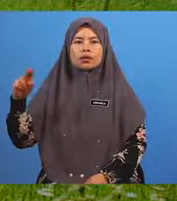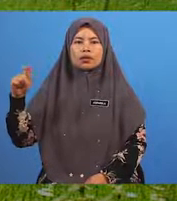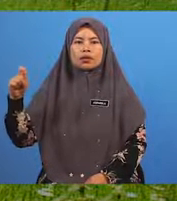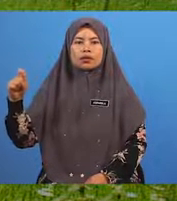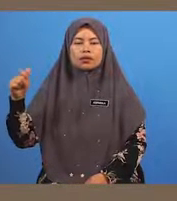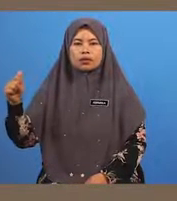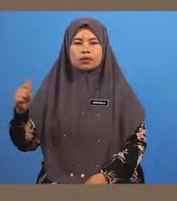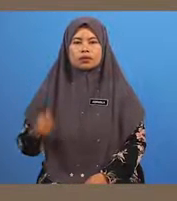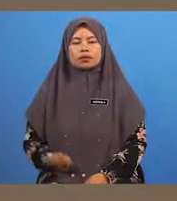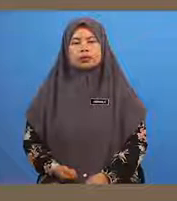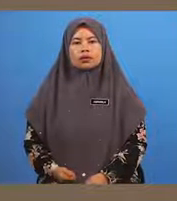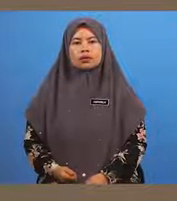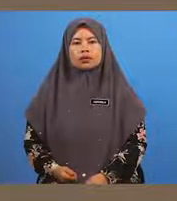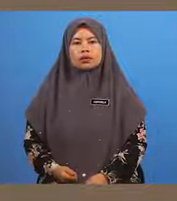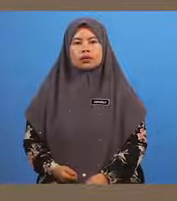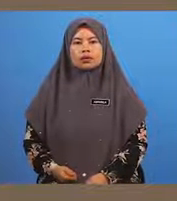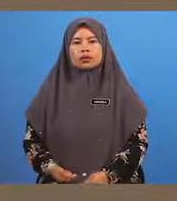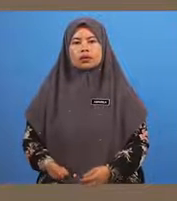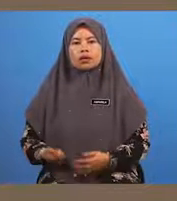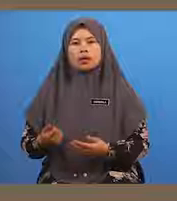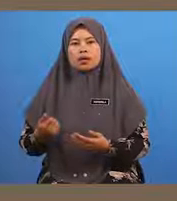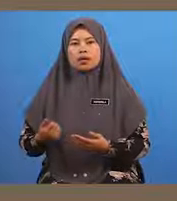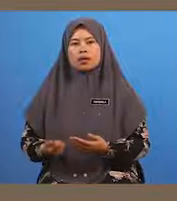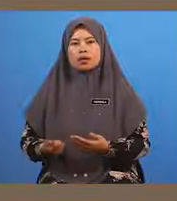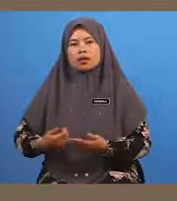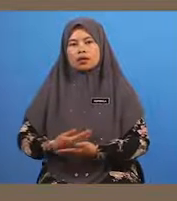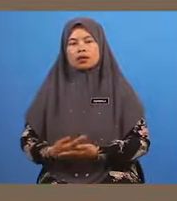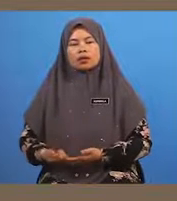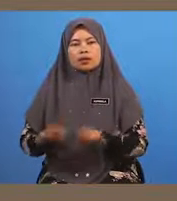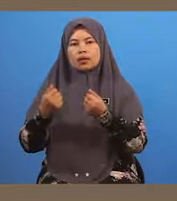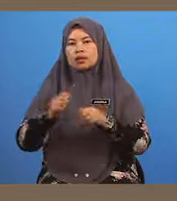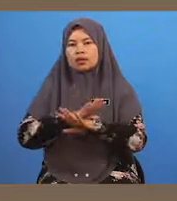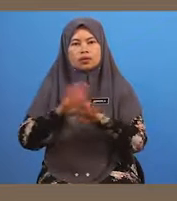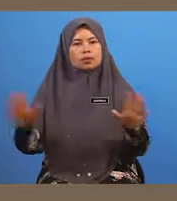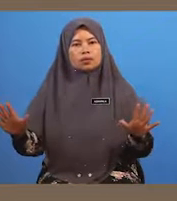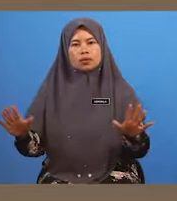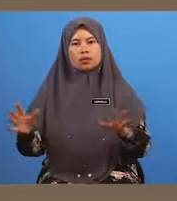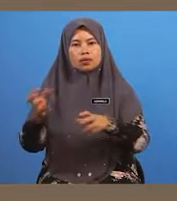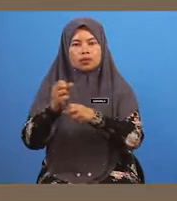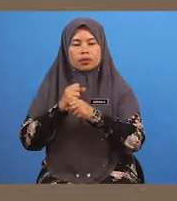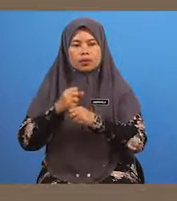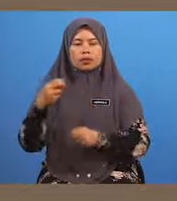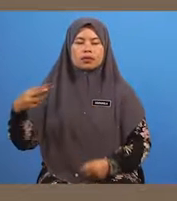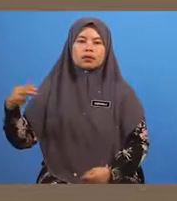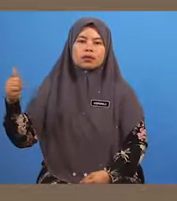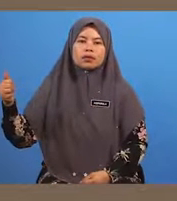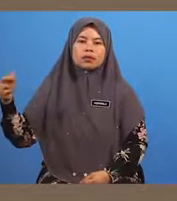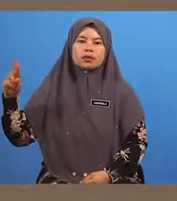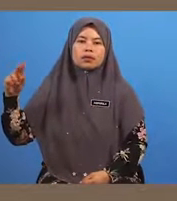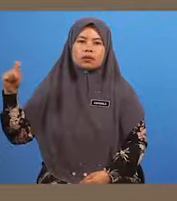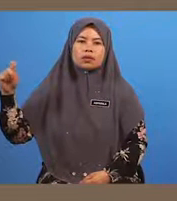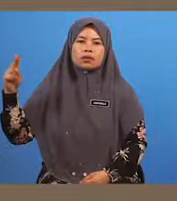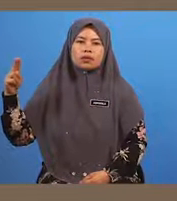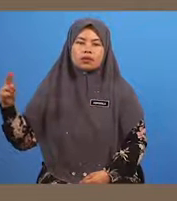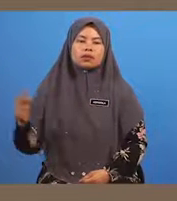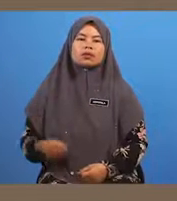warisan. Anak angkat tidak boleh mewarisi harta pusaka keluarga angkatnya dan begitu juga sebaliknya, keluarga